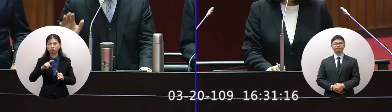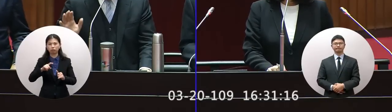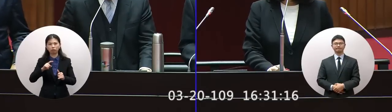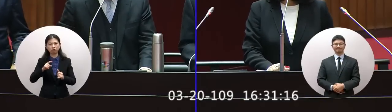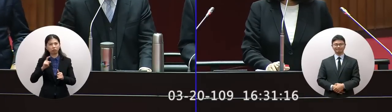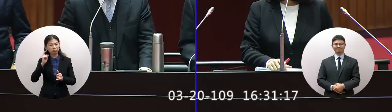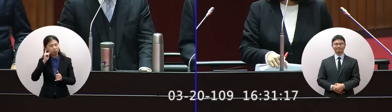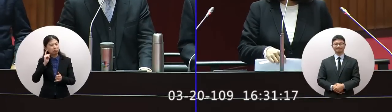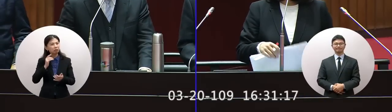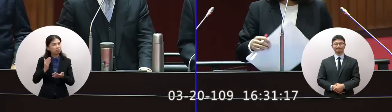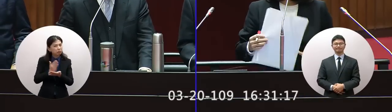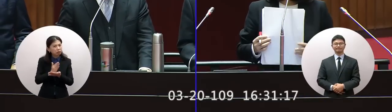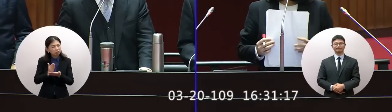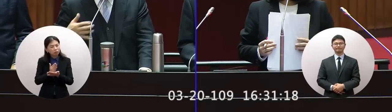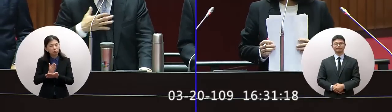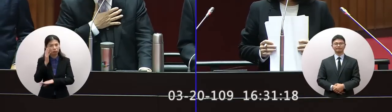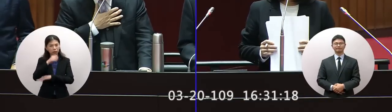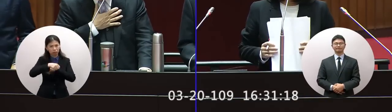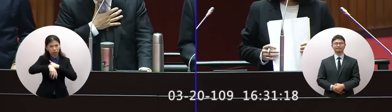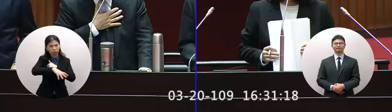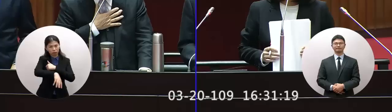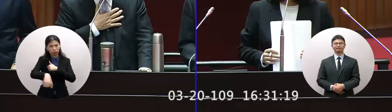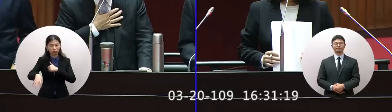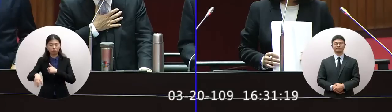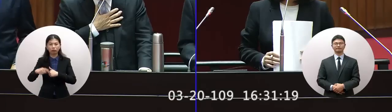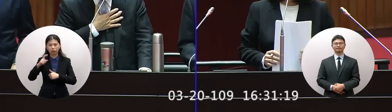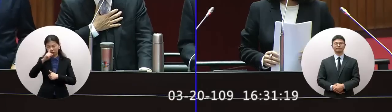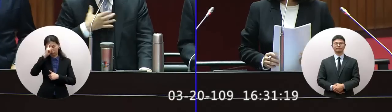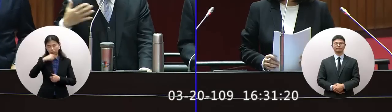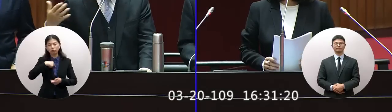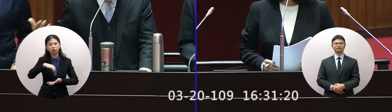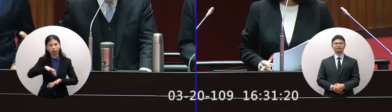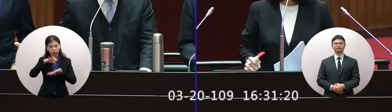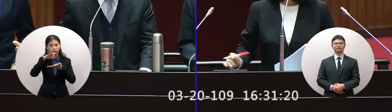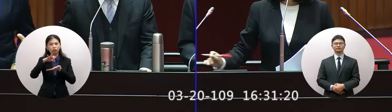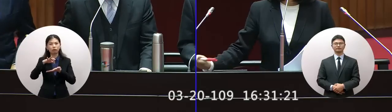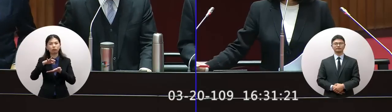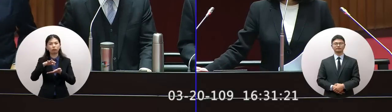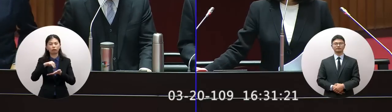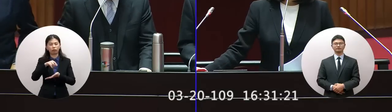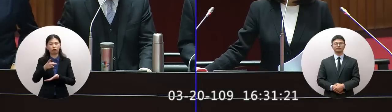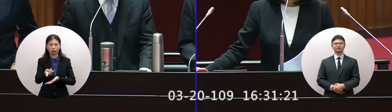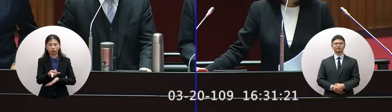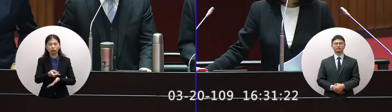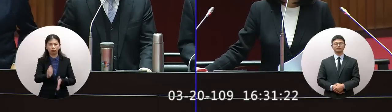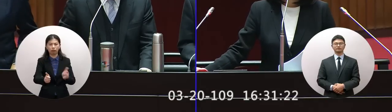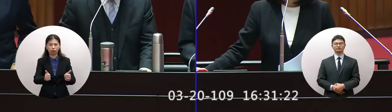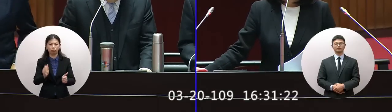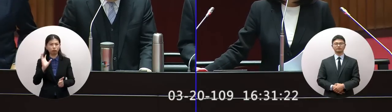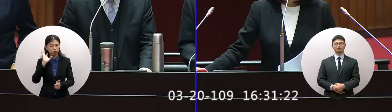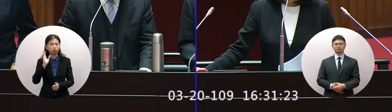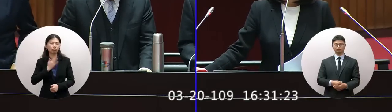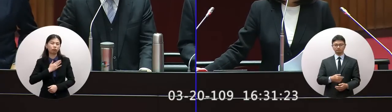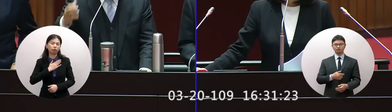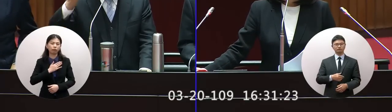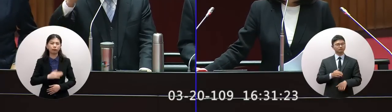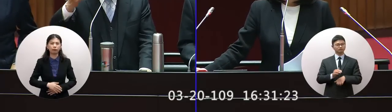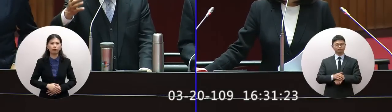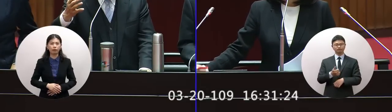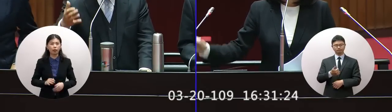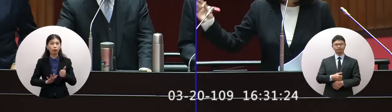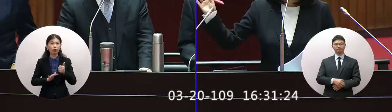量，跟相关主管机关，我相信我讲的这种态度，他们听得清清楚楚。 非常好。 那委